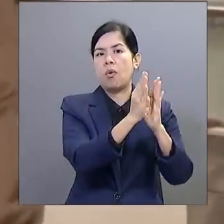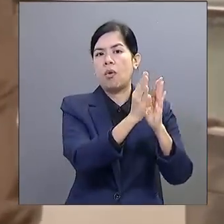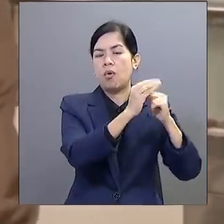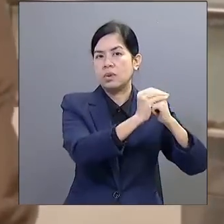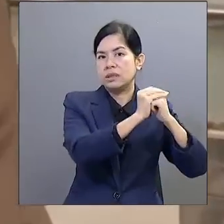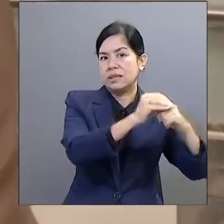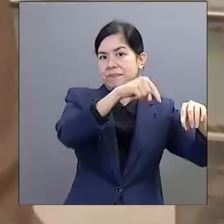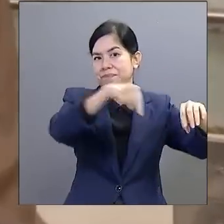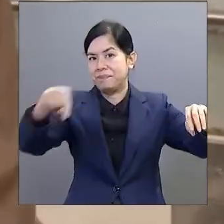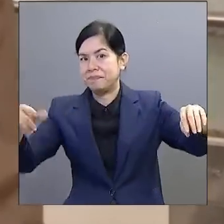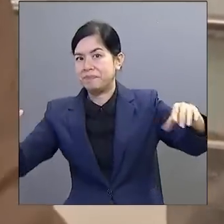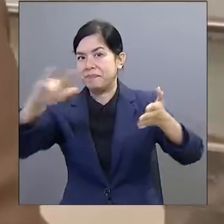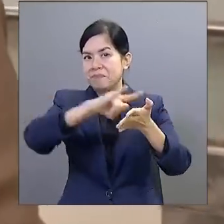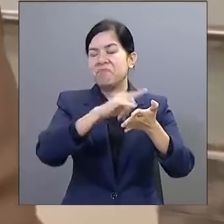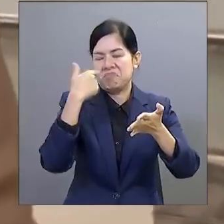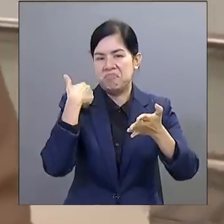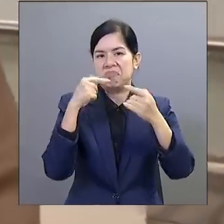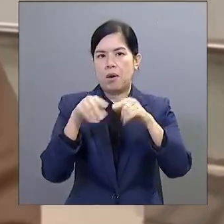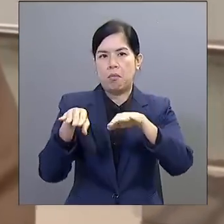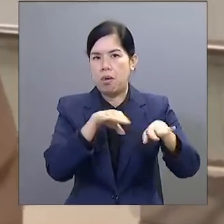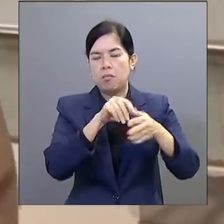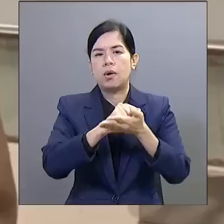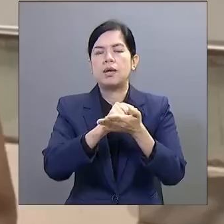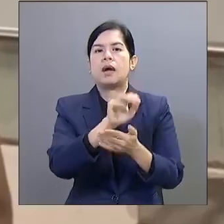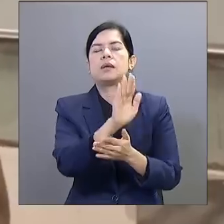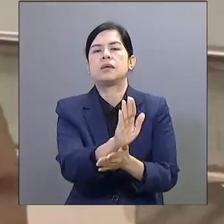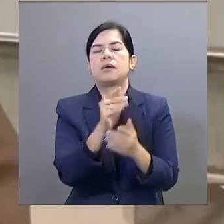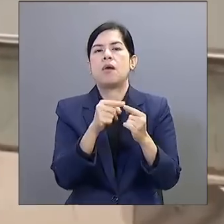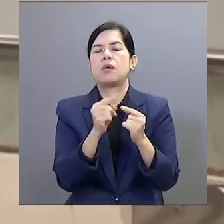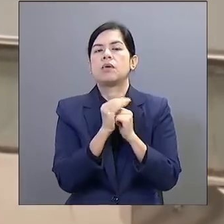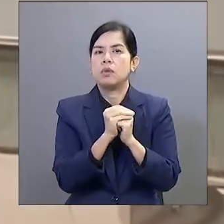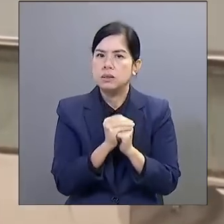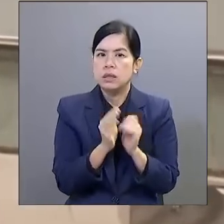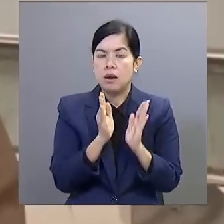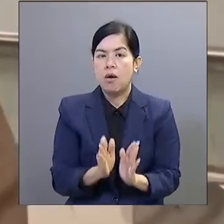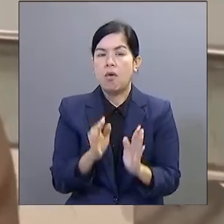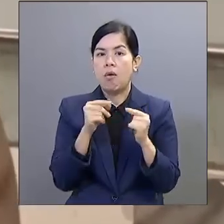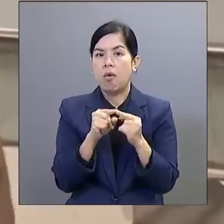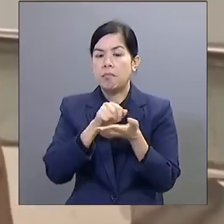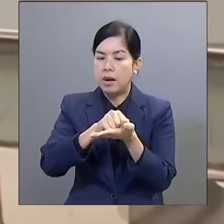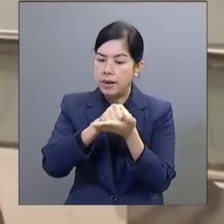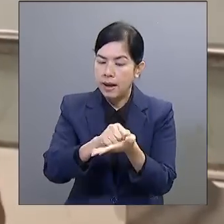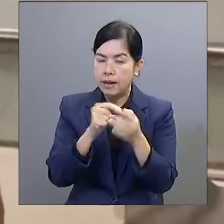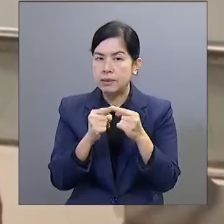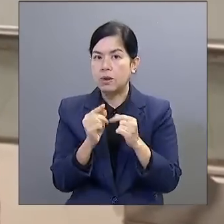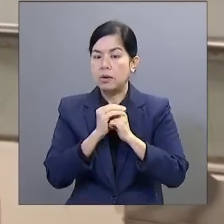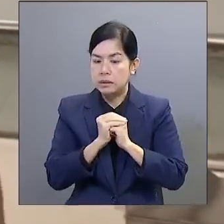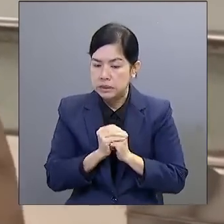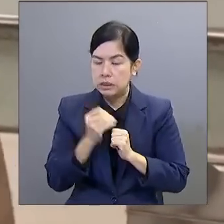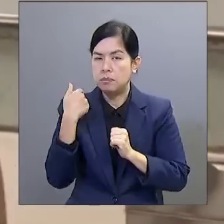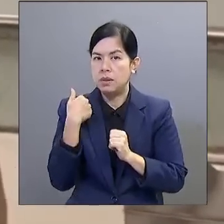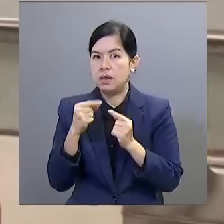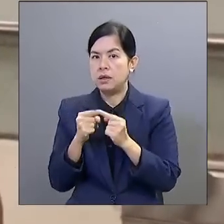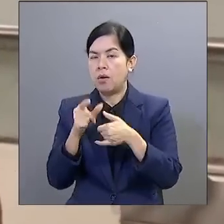เที่ยวผับนี้เลยเพราะผับนี้มีทุกอย่างพร้อมนะคนเสิร์ฟก็เป็นคนจีนพูดรู้เรื่องนะเด็กเอนเตอร์เทนก็เป็นคนจีนน